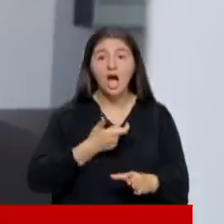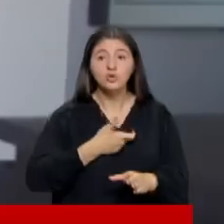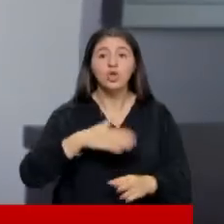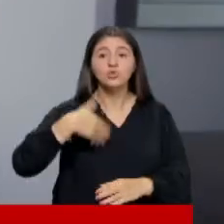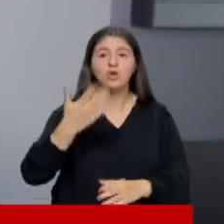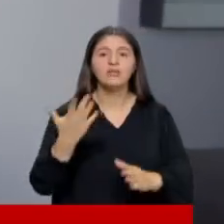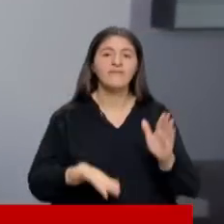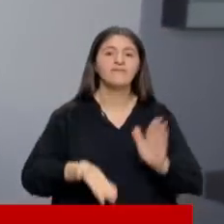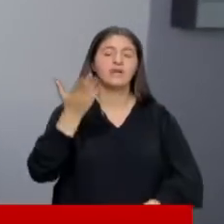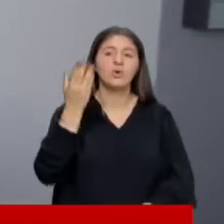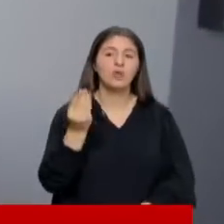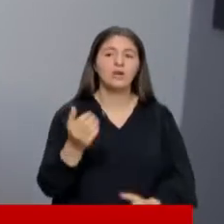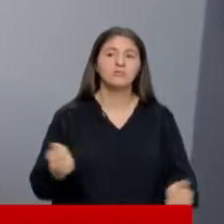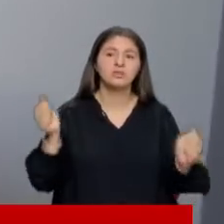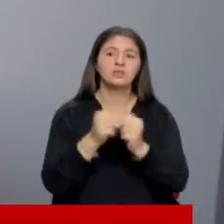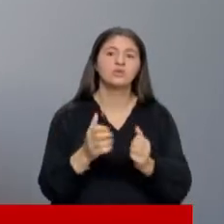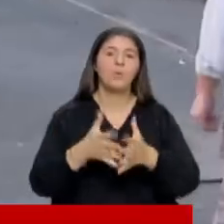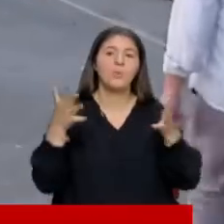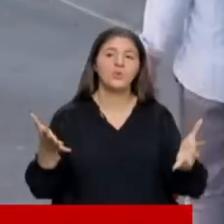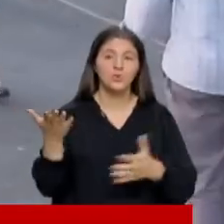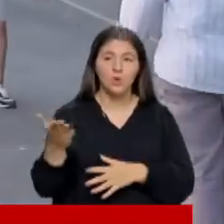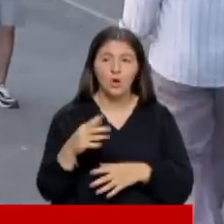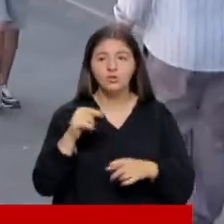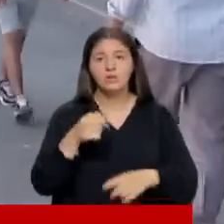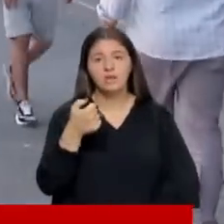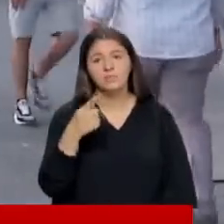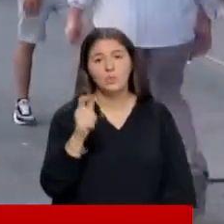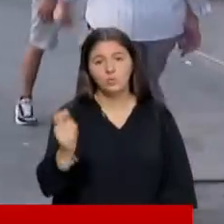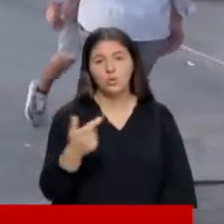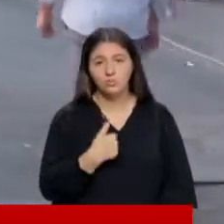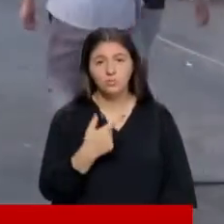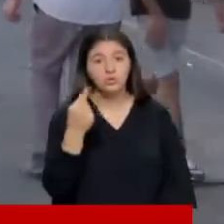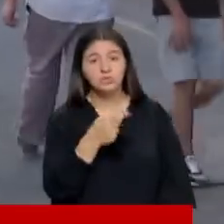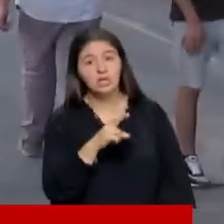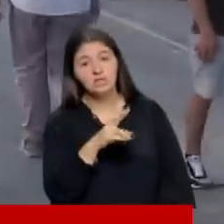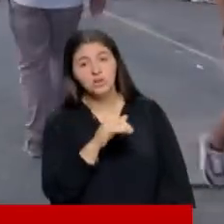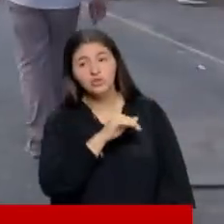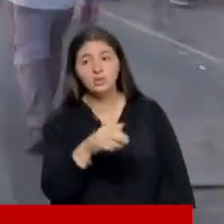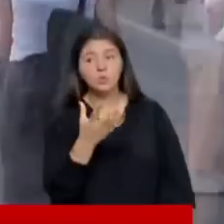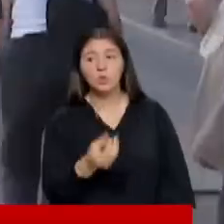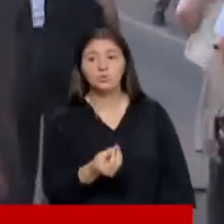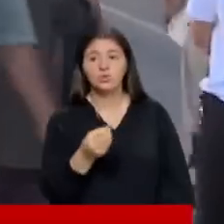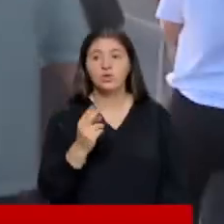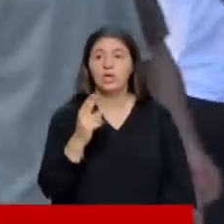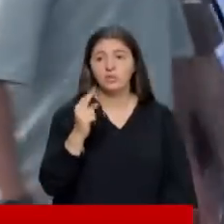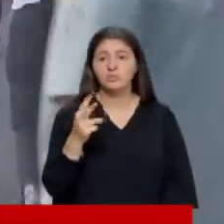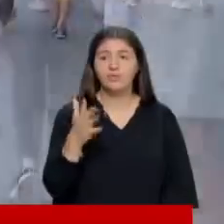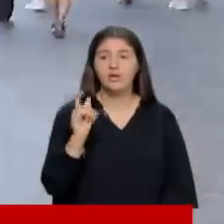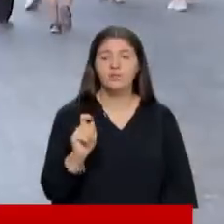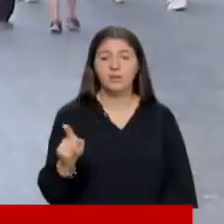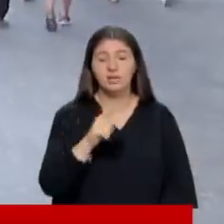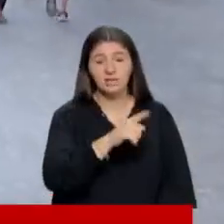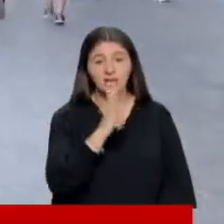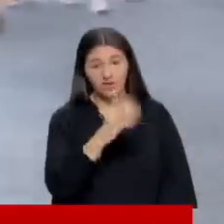sonra daha da artarak katlanarak büyüyor şu anda 6.000 lira ödüyoruz Peki yüzde 25 geldiğinde ne olacak yeni bir uçak falan yapar